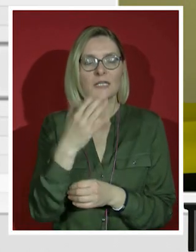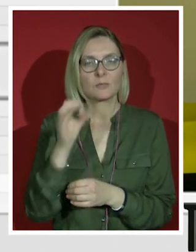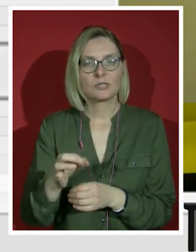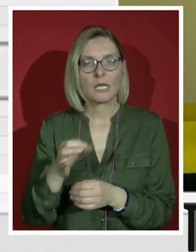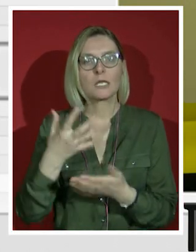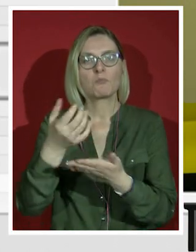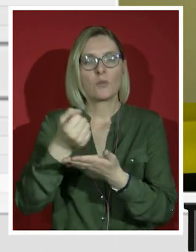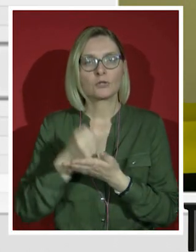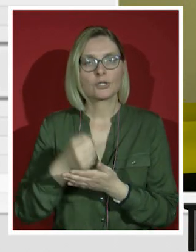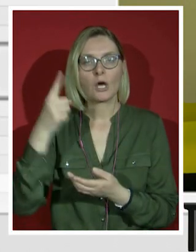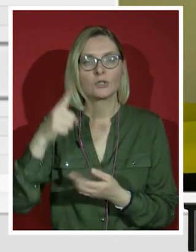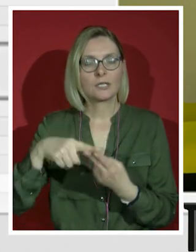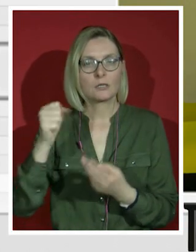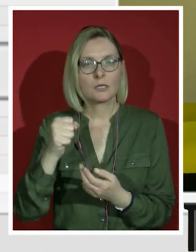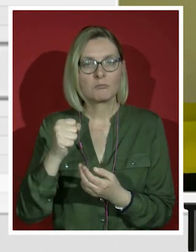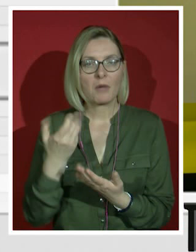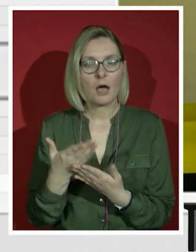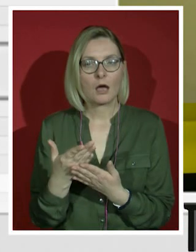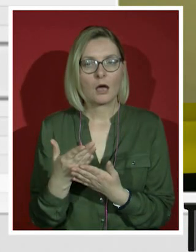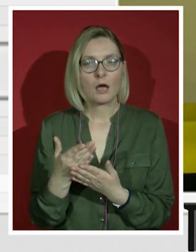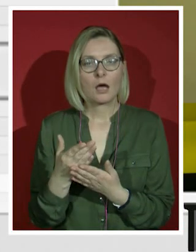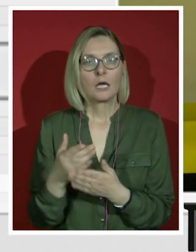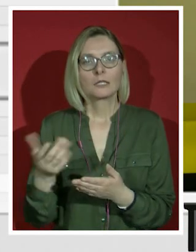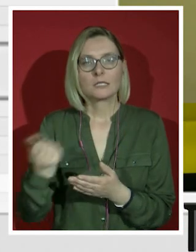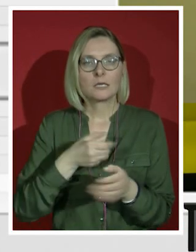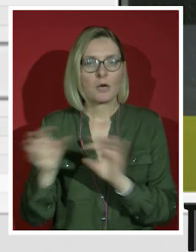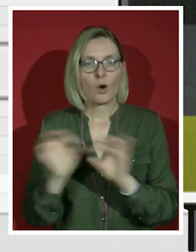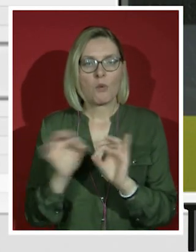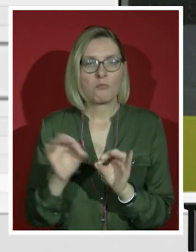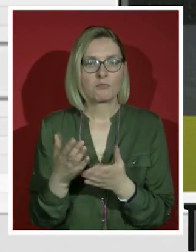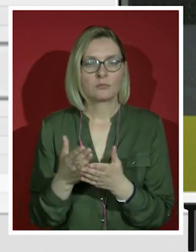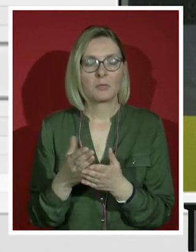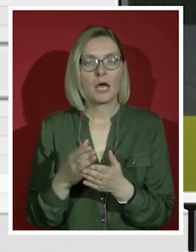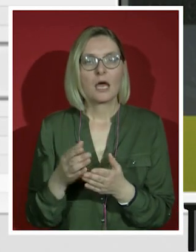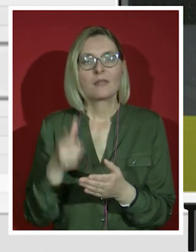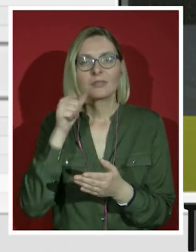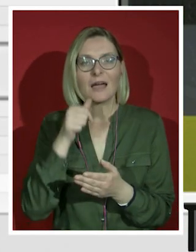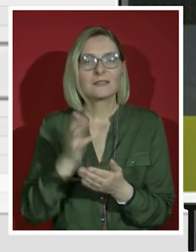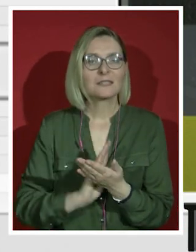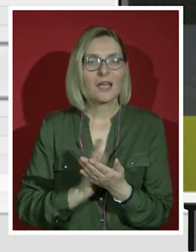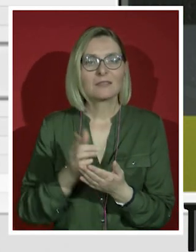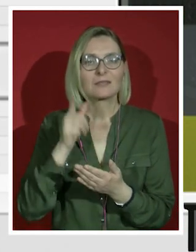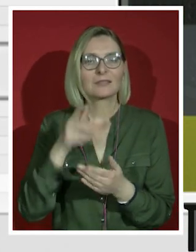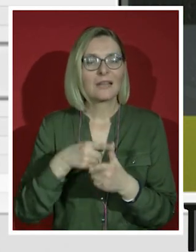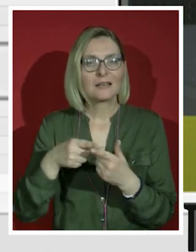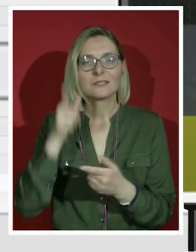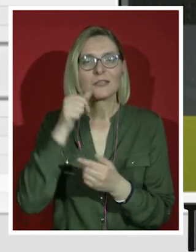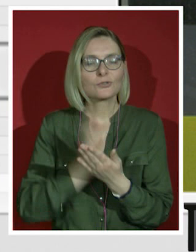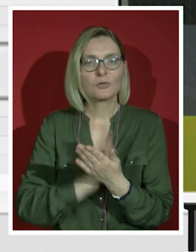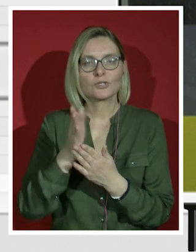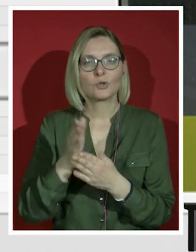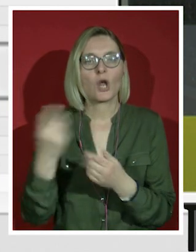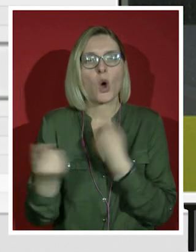поддршка или со 80% поддршка со одветна опрема. Не се комплицирани процедури. Условите за аплицирање,